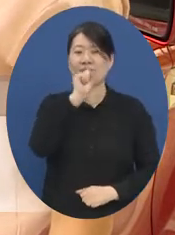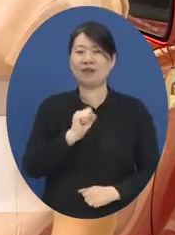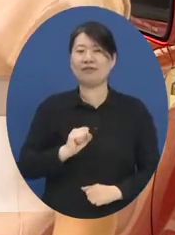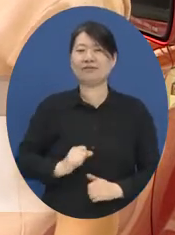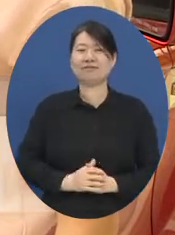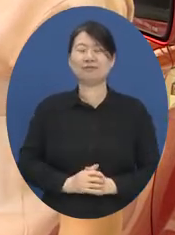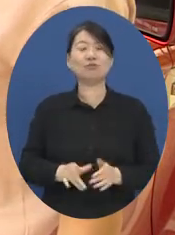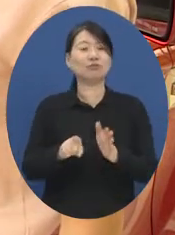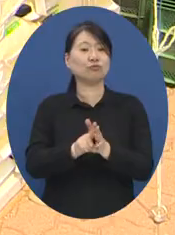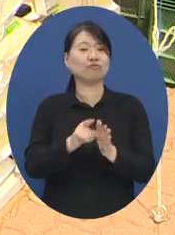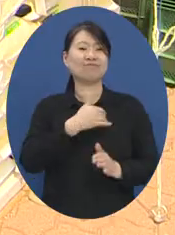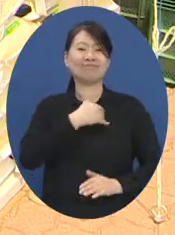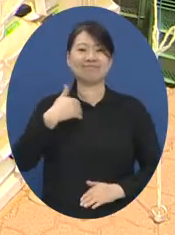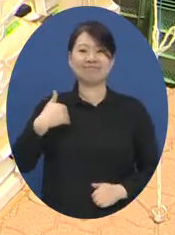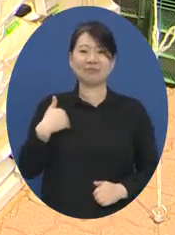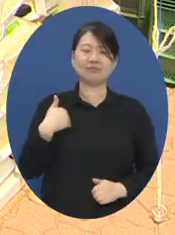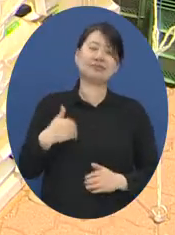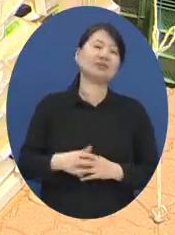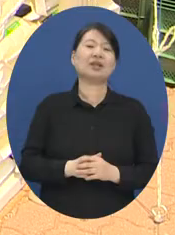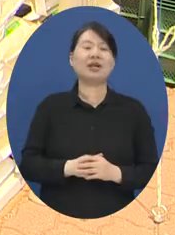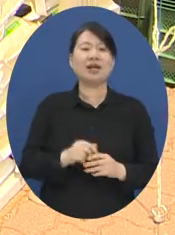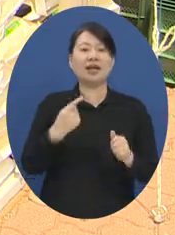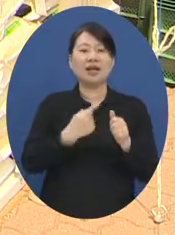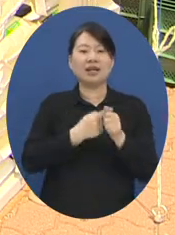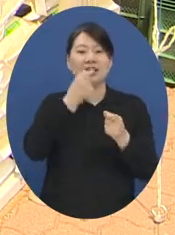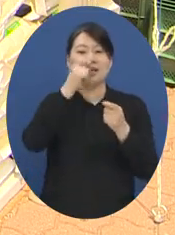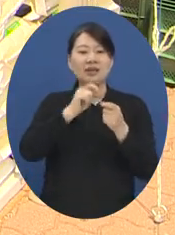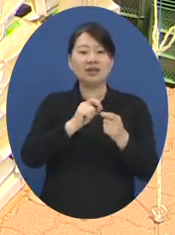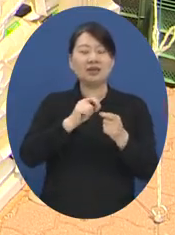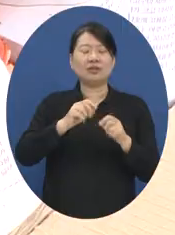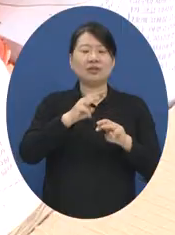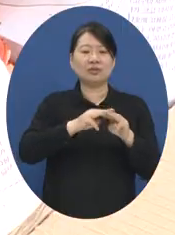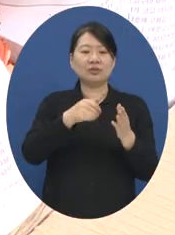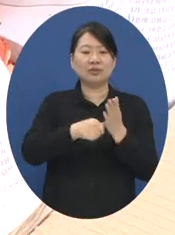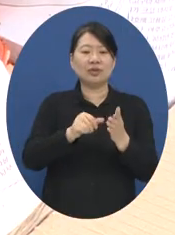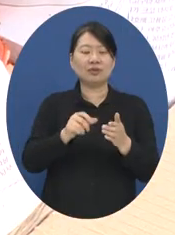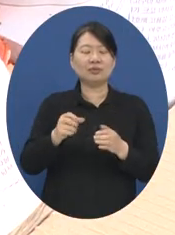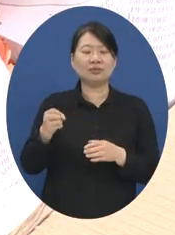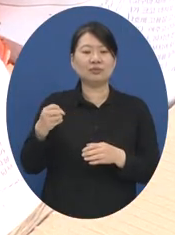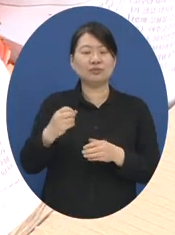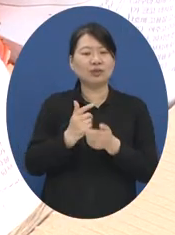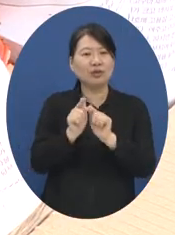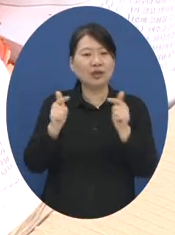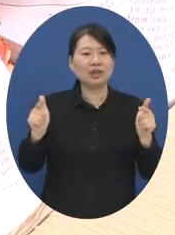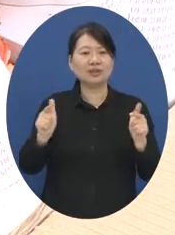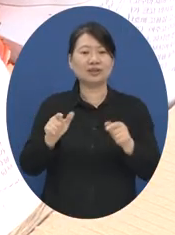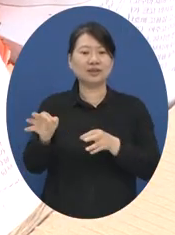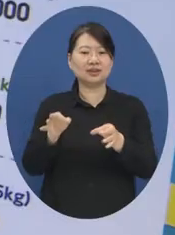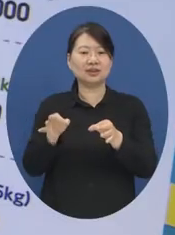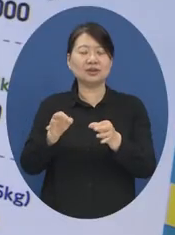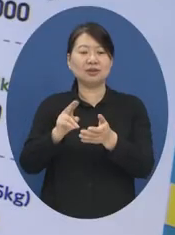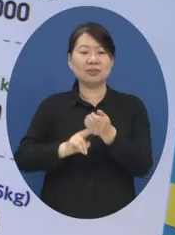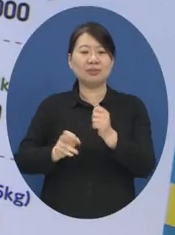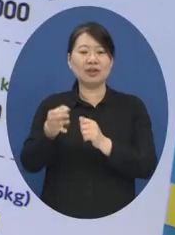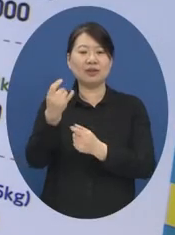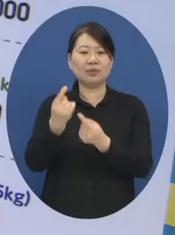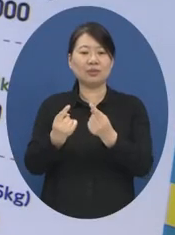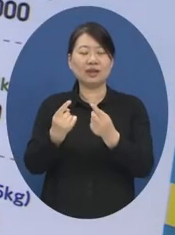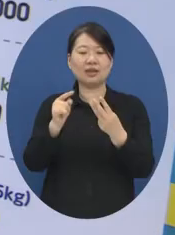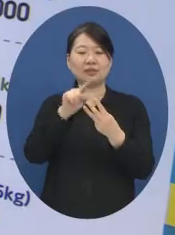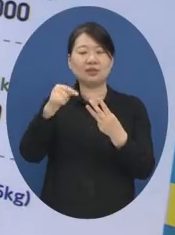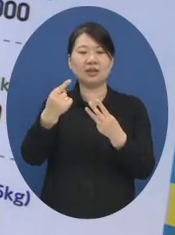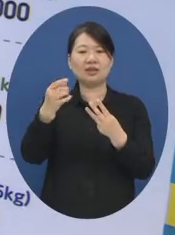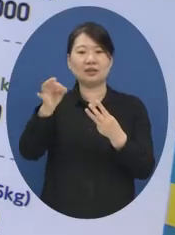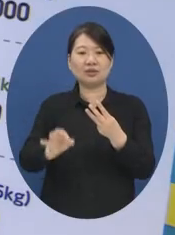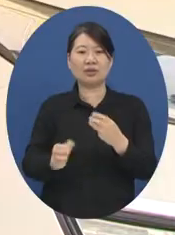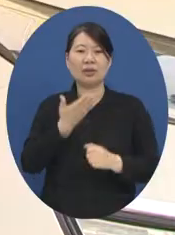같아요 믿음이 가고 친환경 농축산물 부터 수산물 화류 를 시중 판매가보다 3분의 1 가량 저렴하게 살